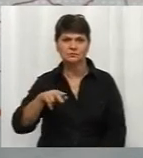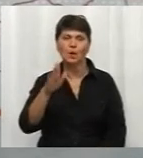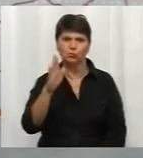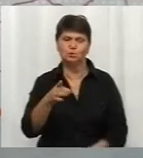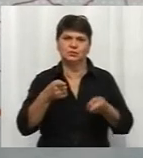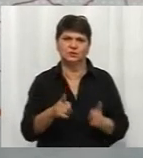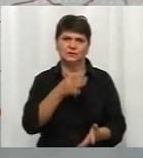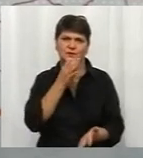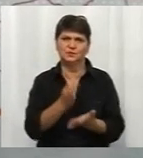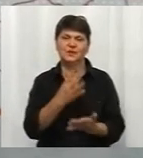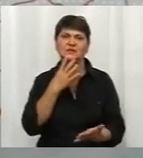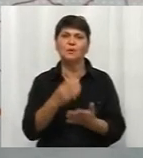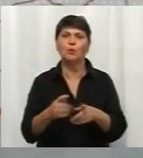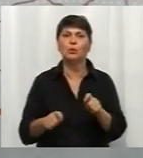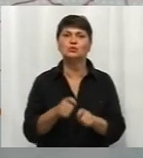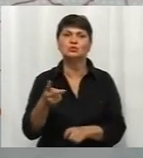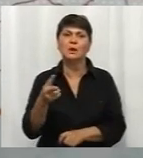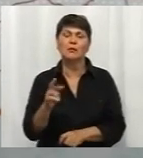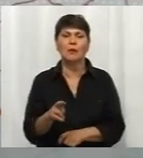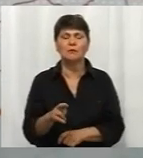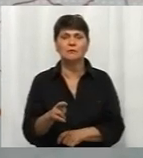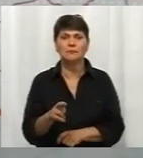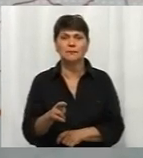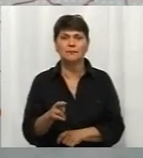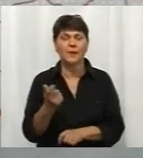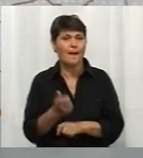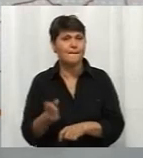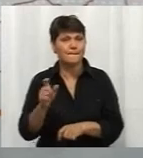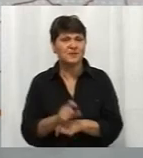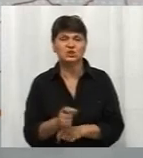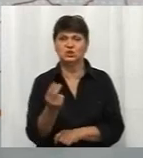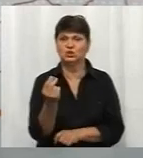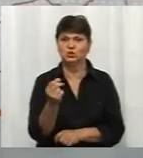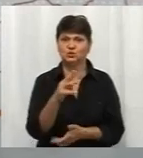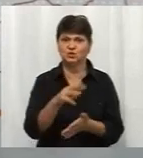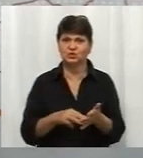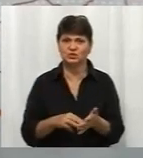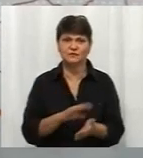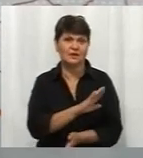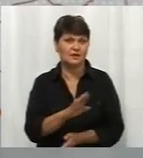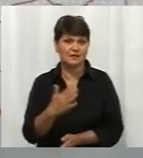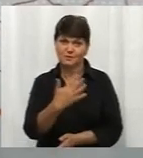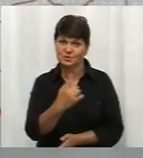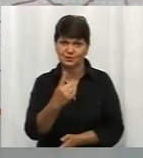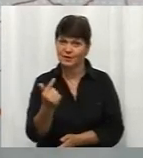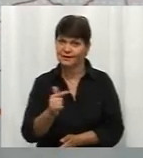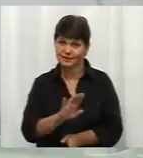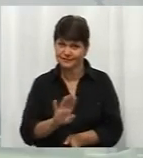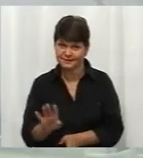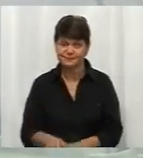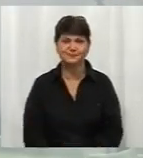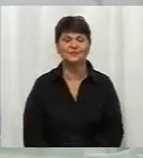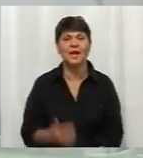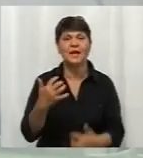відповідати за свої правопорушення більшою сумою штрафу, не лише 51 гривнею.